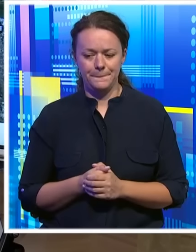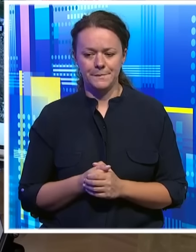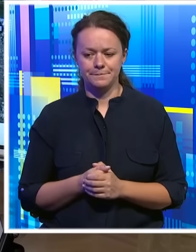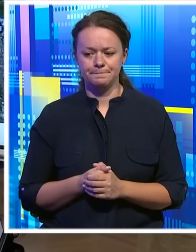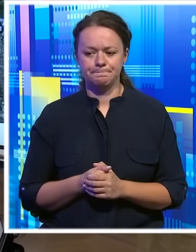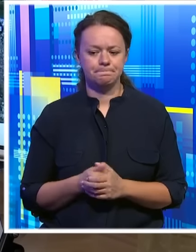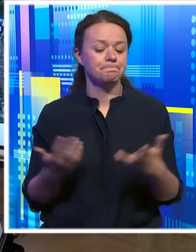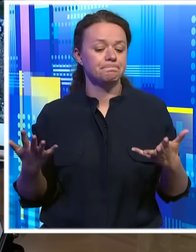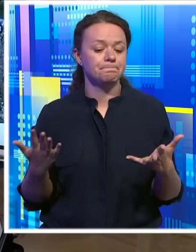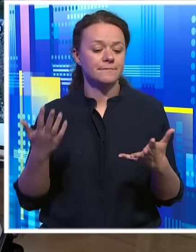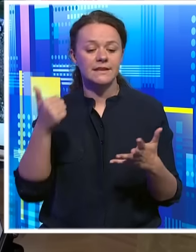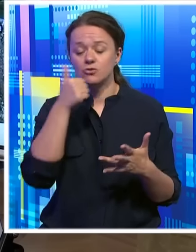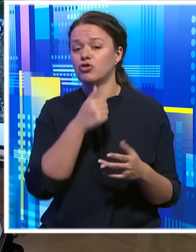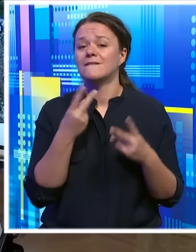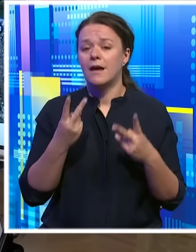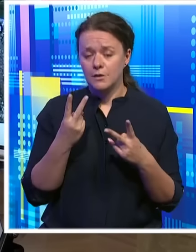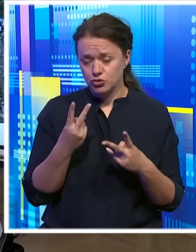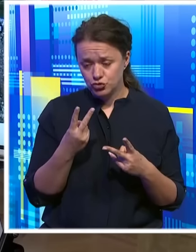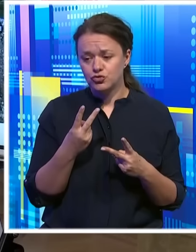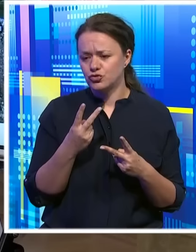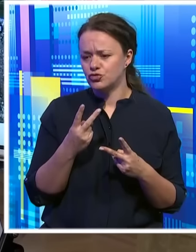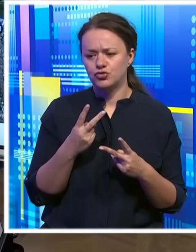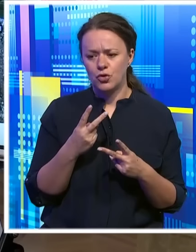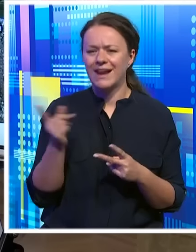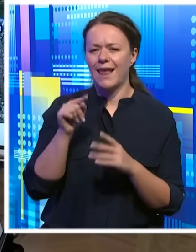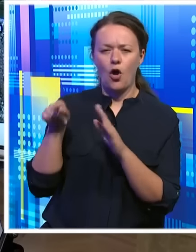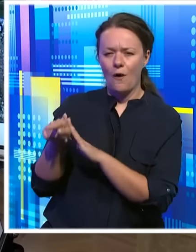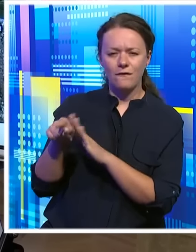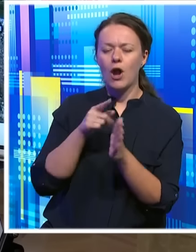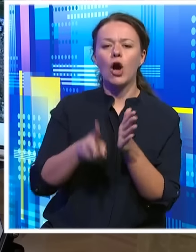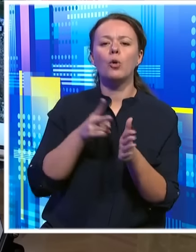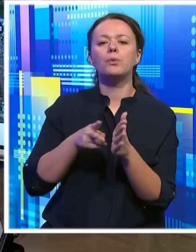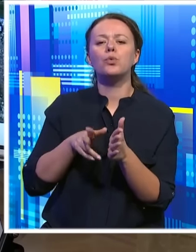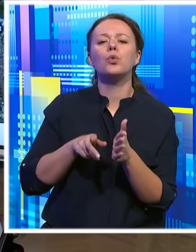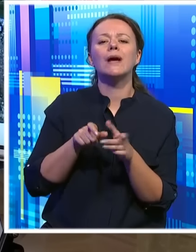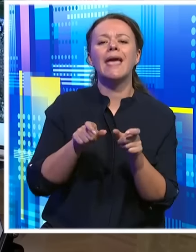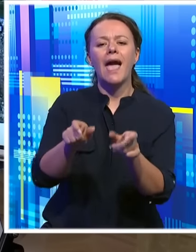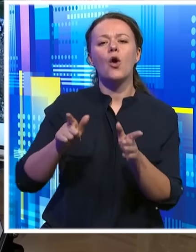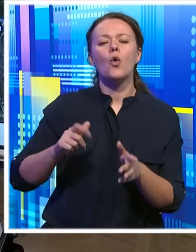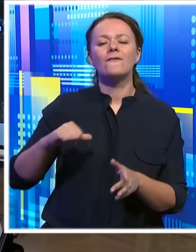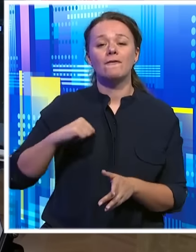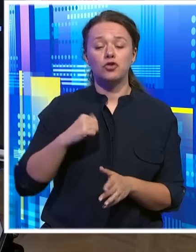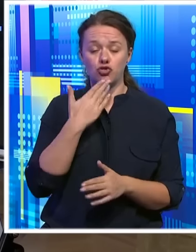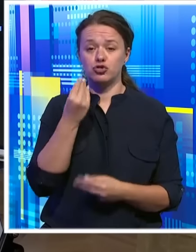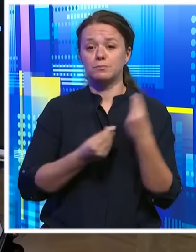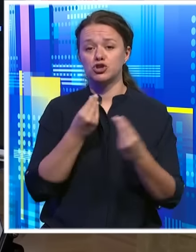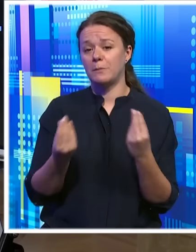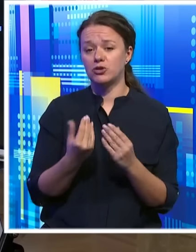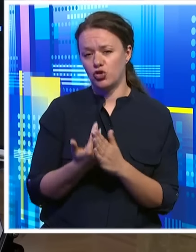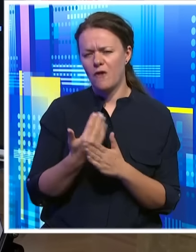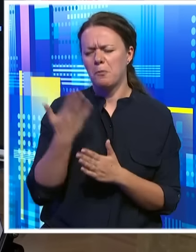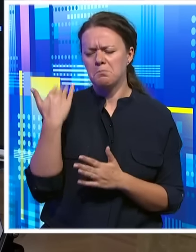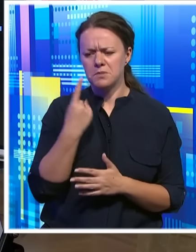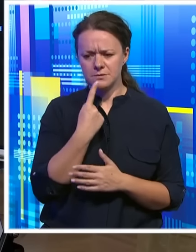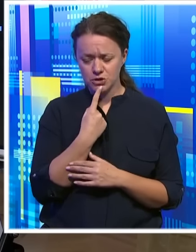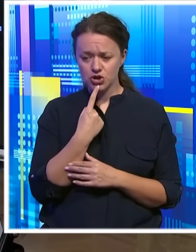Šta je važno? Želim da govorim o jednom, ne ovo, nego pruge u Vojvodini. Želim da govorim o nečemu novom. O ovome sam već govorio bio.